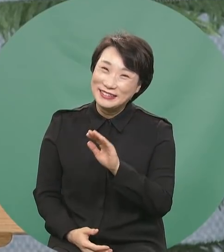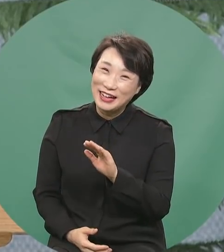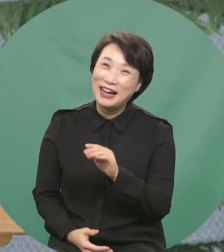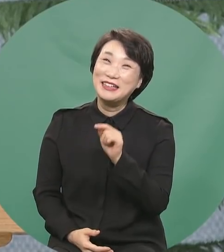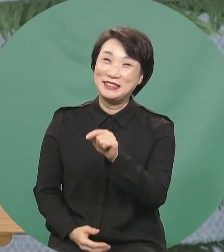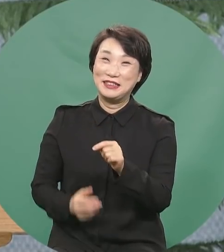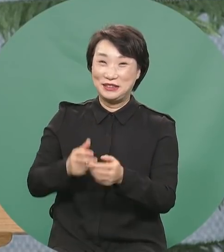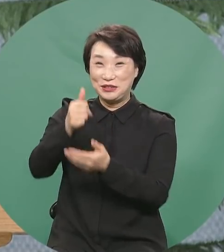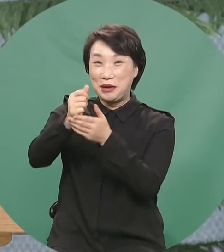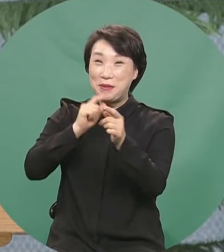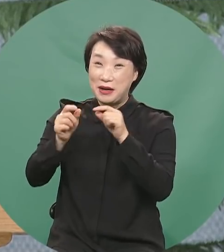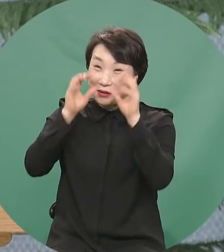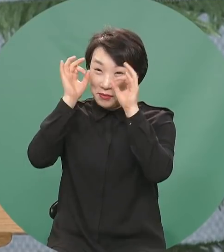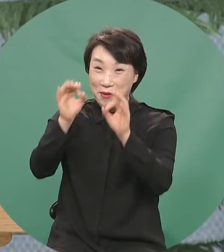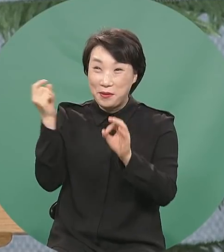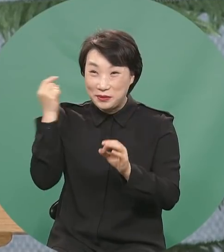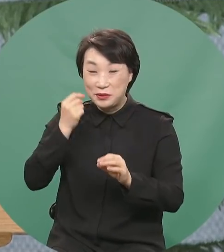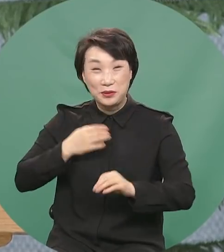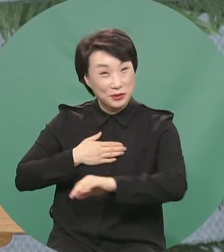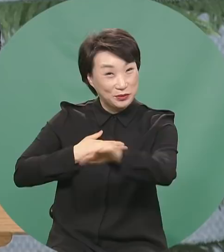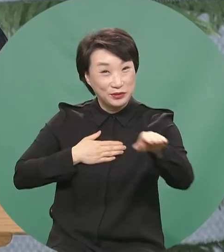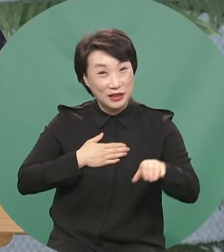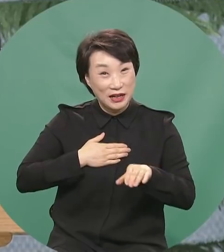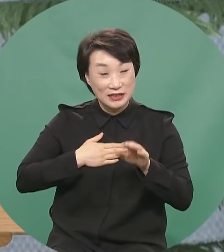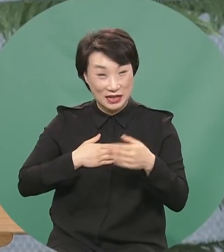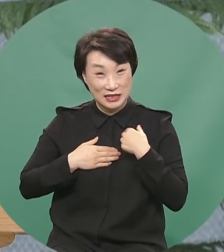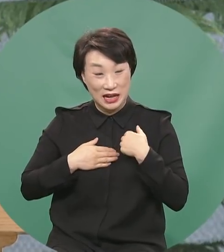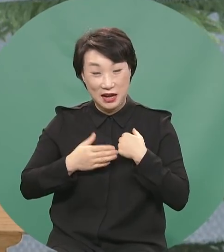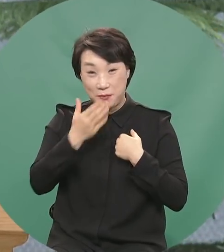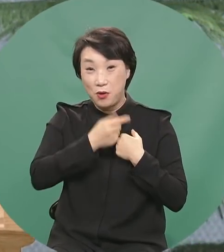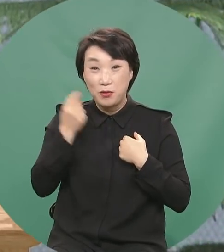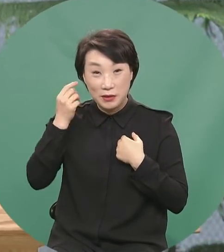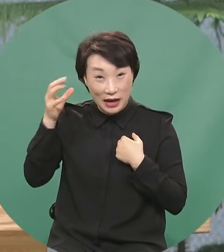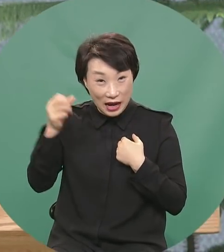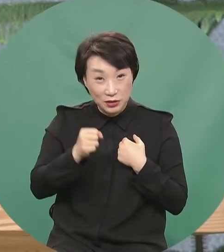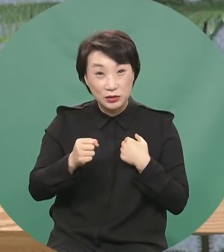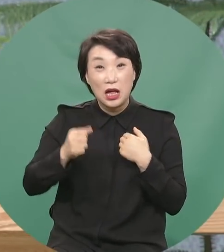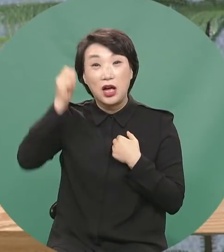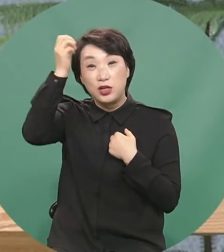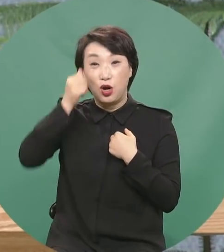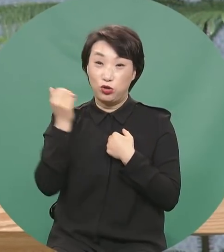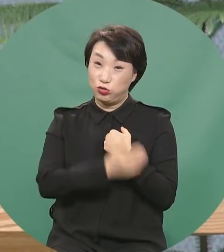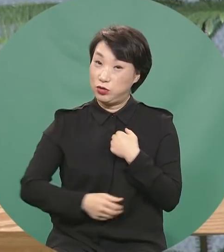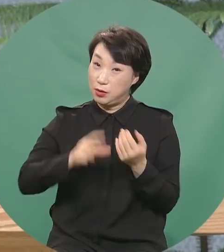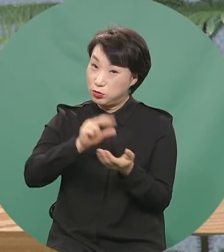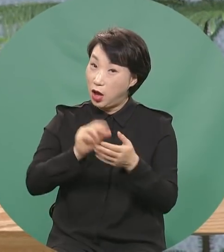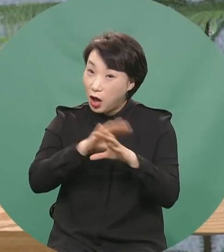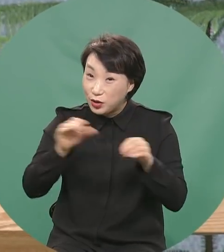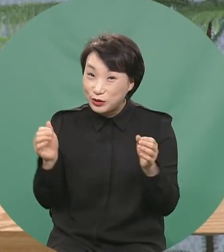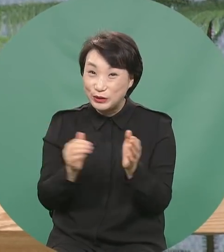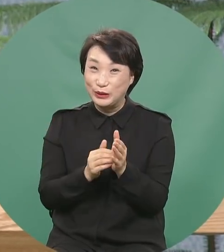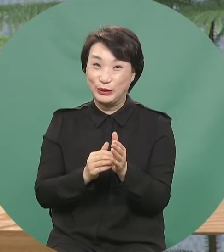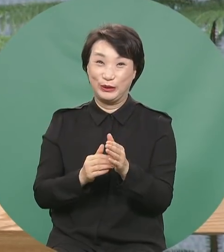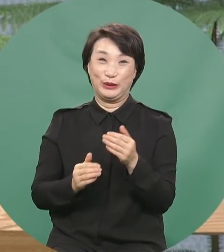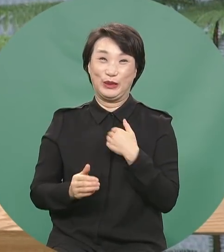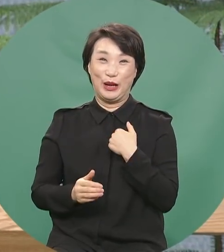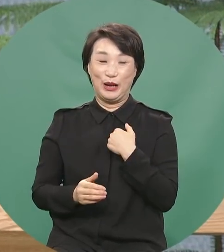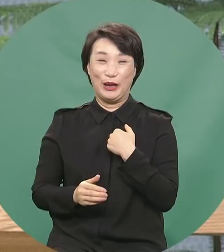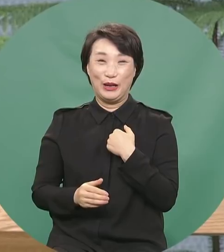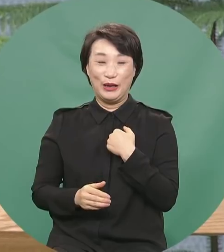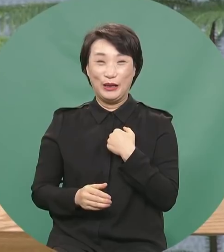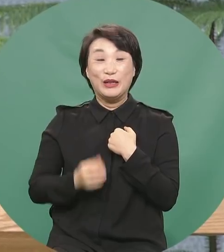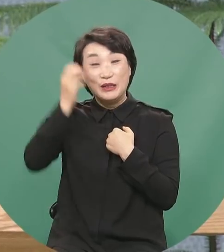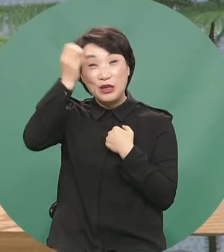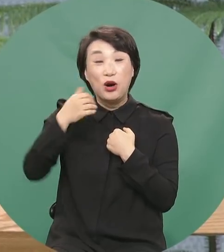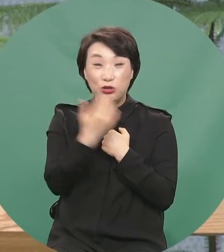이 말씀을 듣고 내가 복음을 가지고 영역 간의 문제를 해결했다면 영역 간의 문제를 해결하지